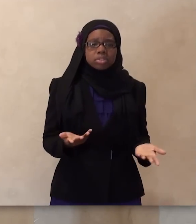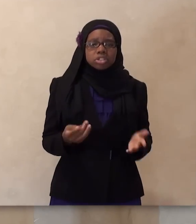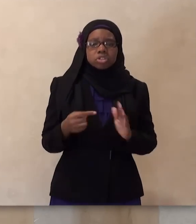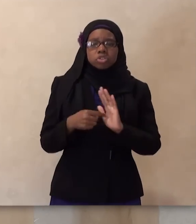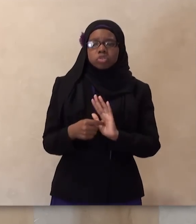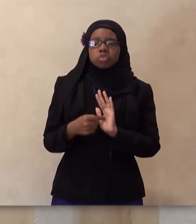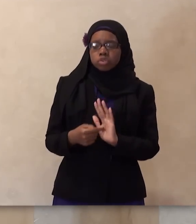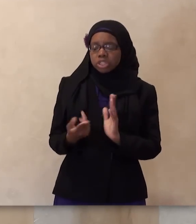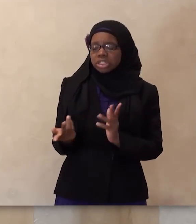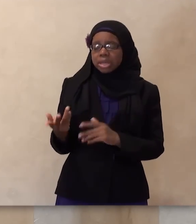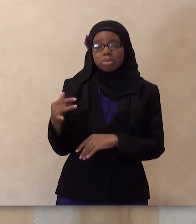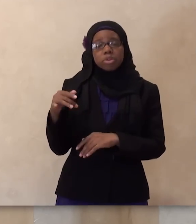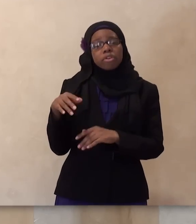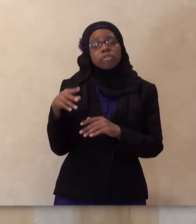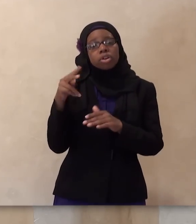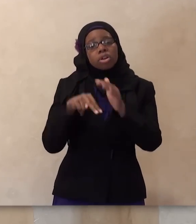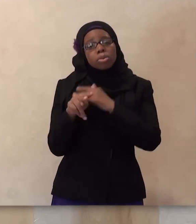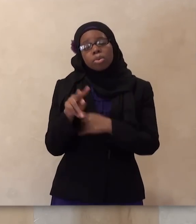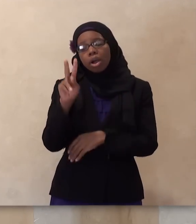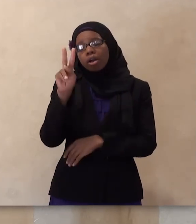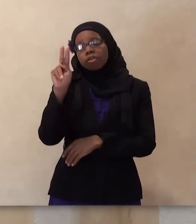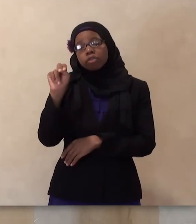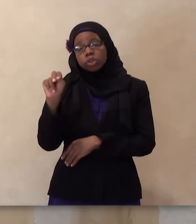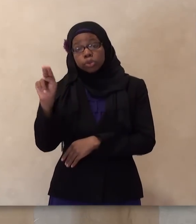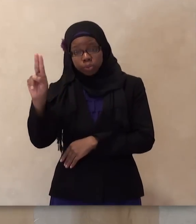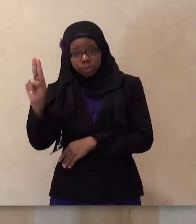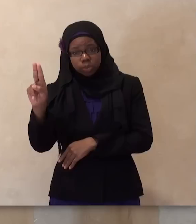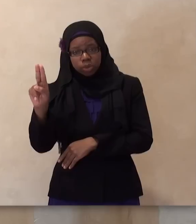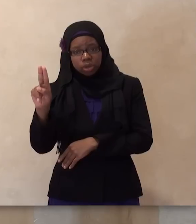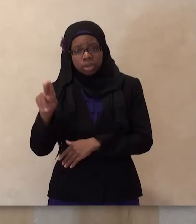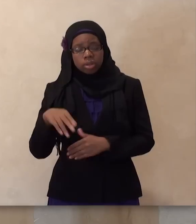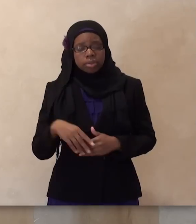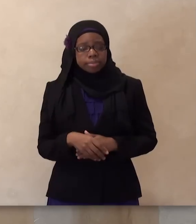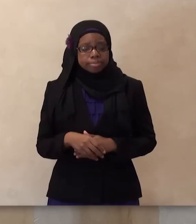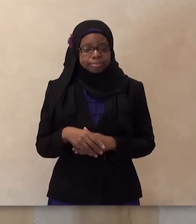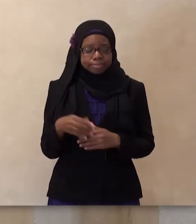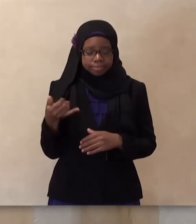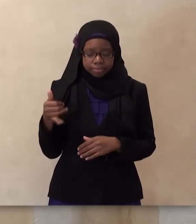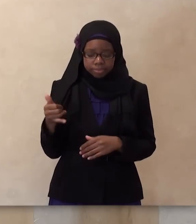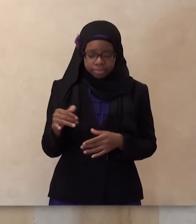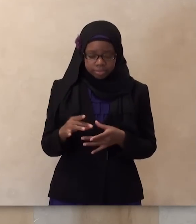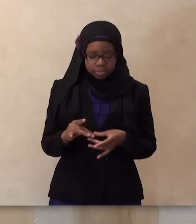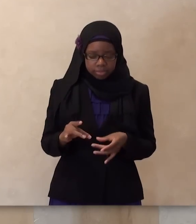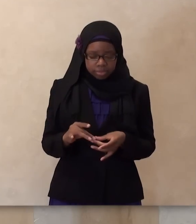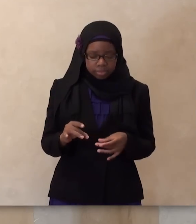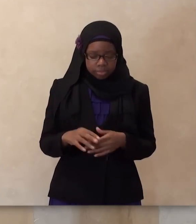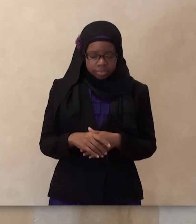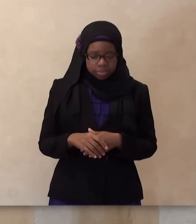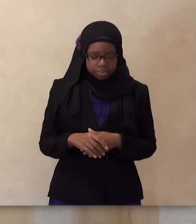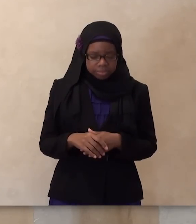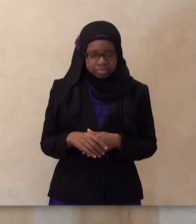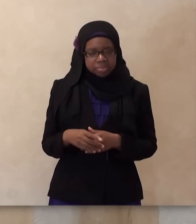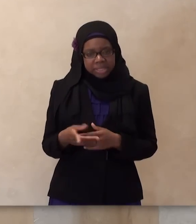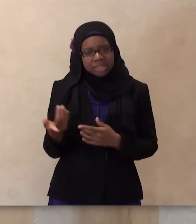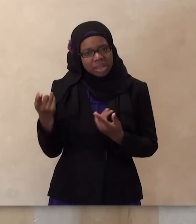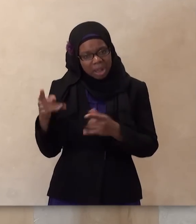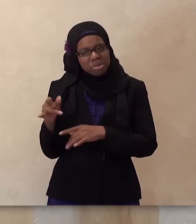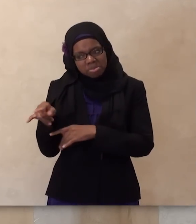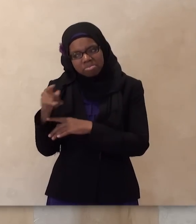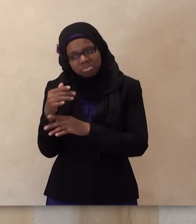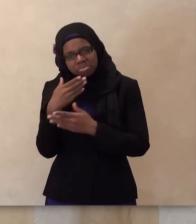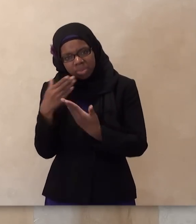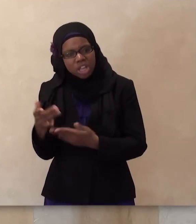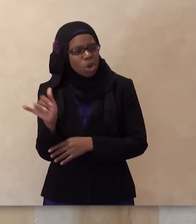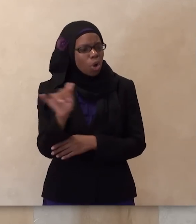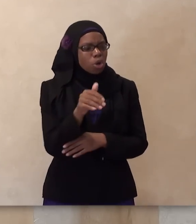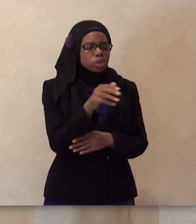about Nuh alayhi salatu wa salam, ذُرِّيَّةَ مَنْ حَمَلْنَا مَعْنُوحِ إِنَّهُ كَانَ عَبْدًا شَكُورًا. Also Allah subhanahu wa ta'ala mentions about Ibrahim